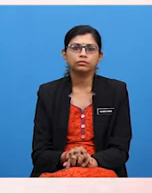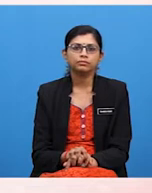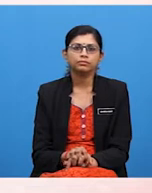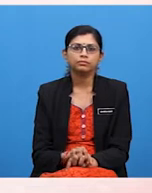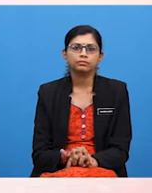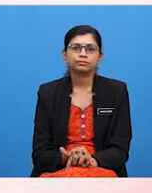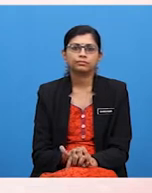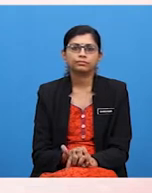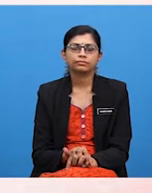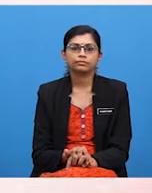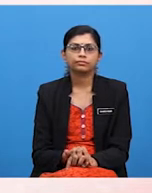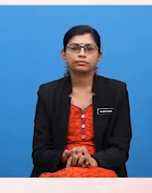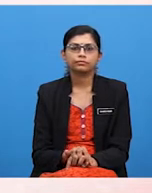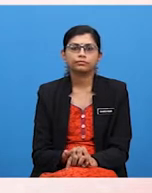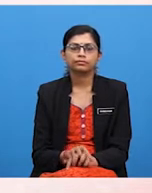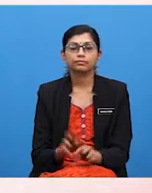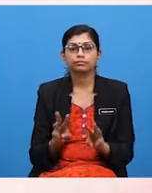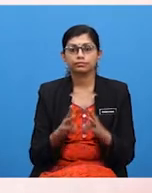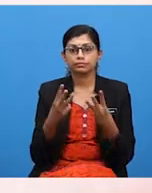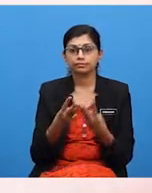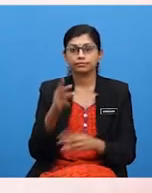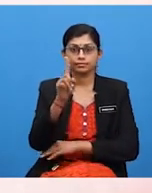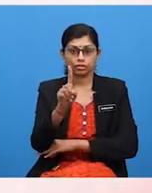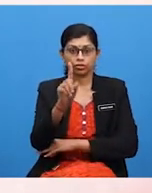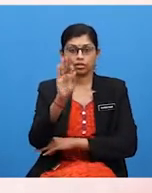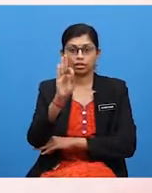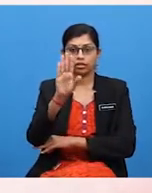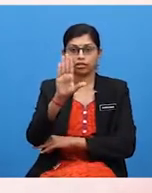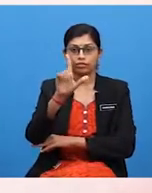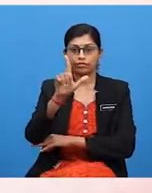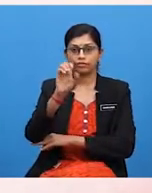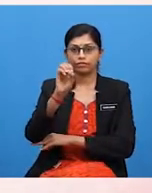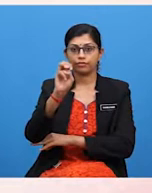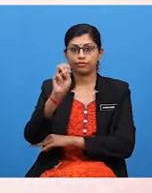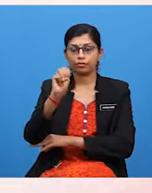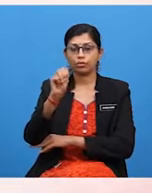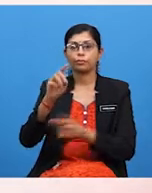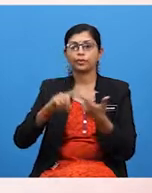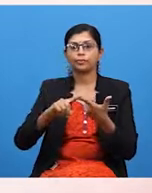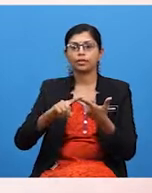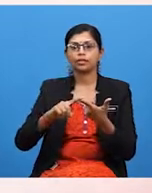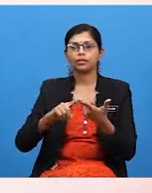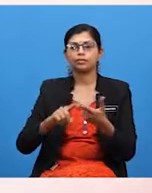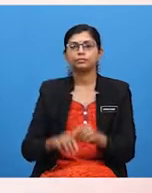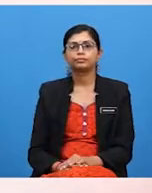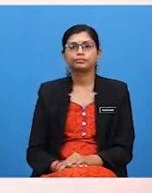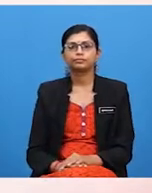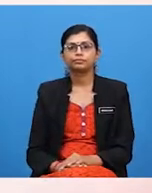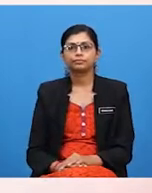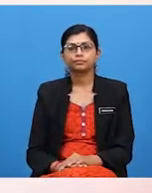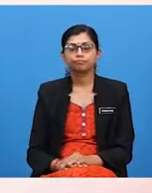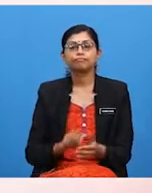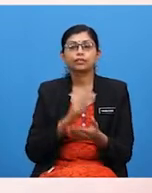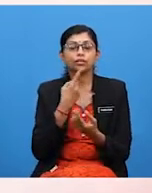Betul. Kawasan 1 adalah phloem primer, kawasan 2 adalah phloem